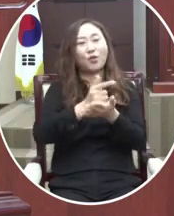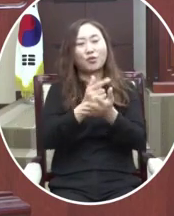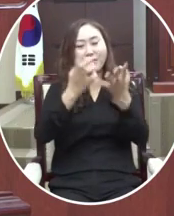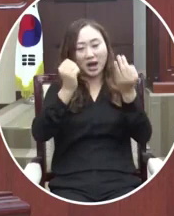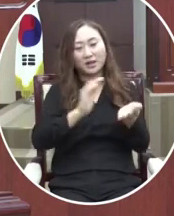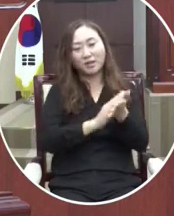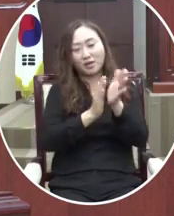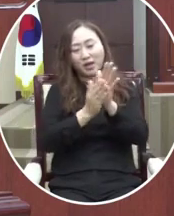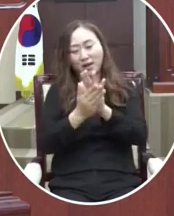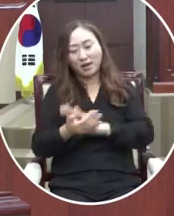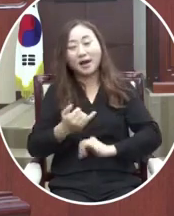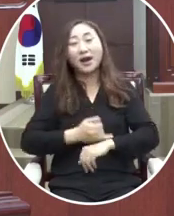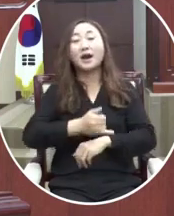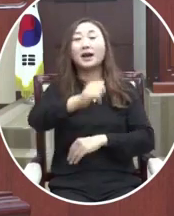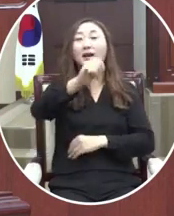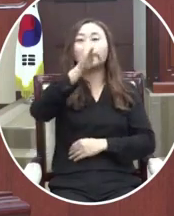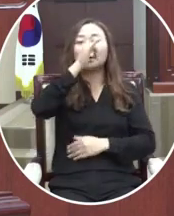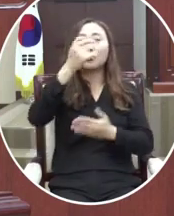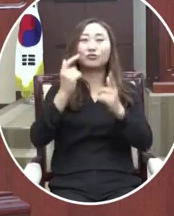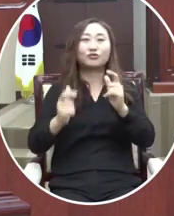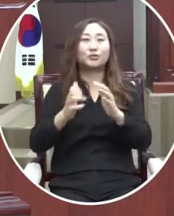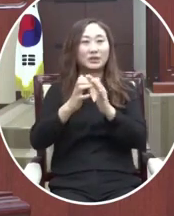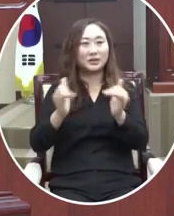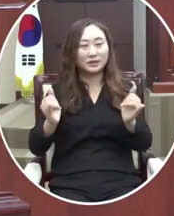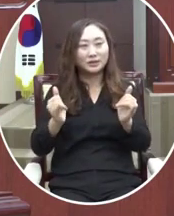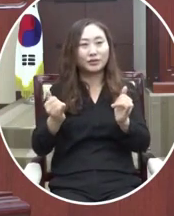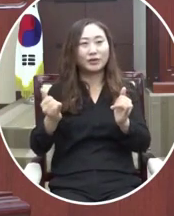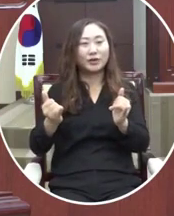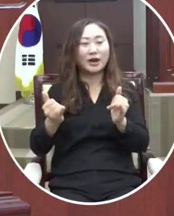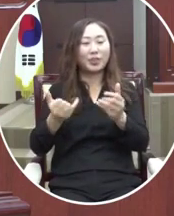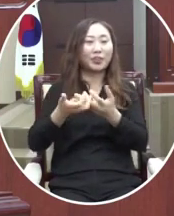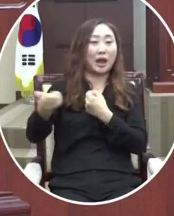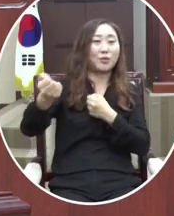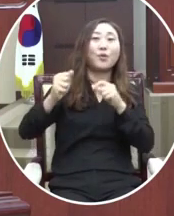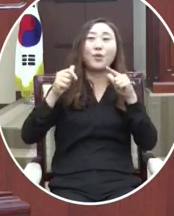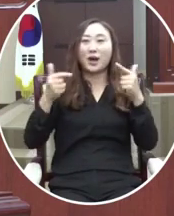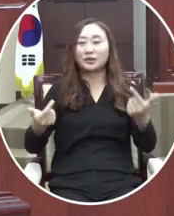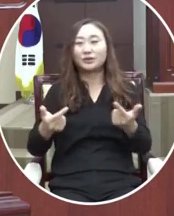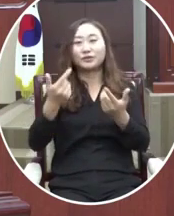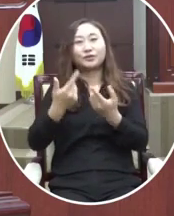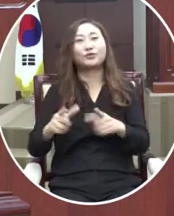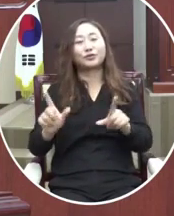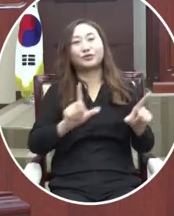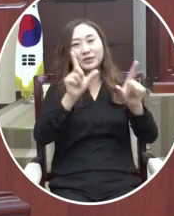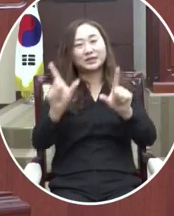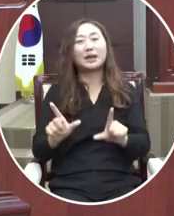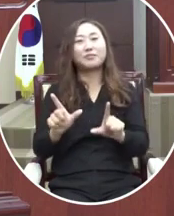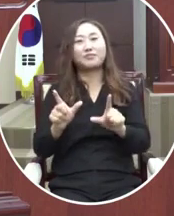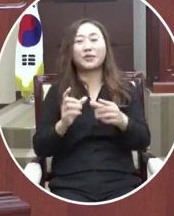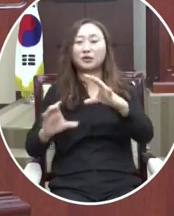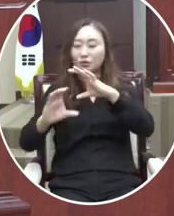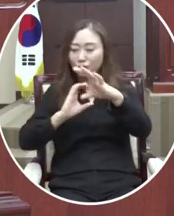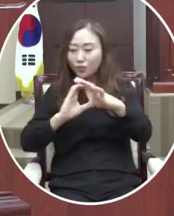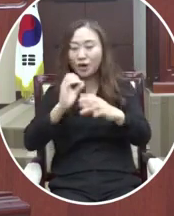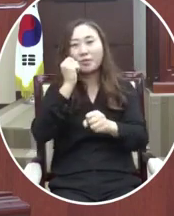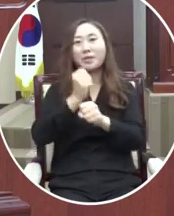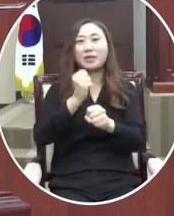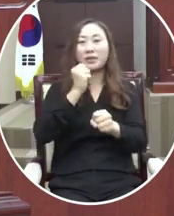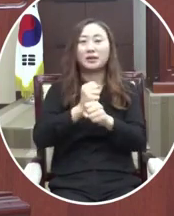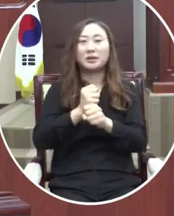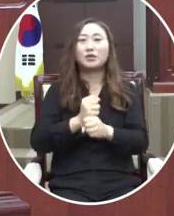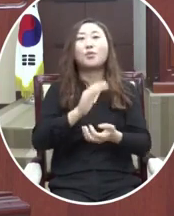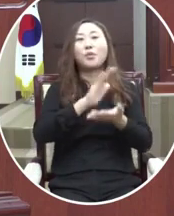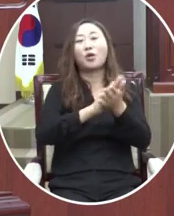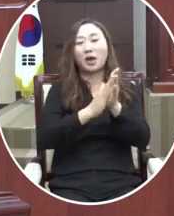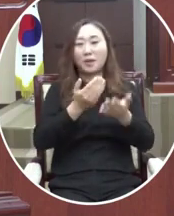변화를 만들어냈습니다 구민들과 동떨어져 이뤄낸 변화가 아니라 구민들 삶 속에서 함께 소통하며 만든